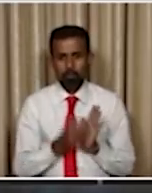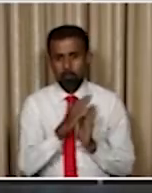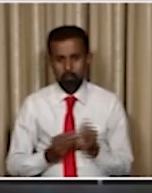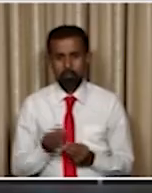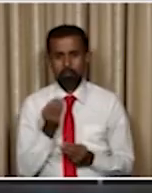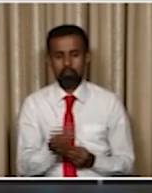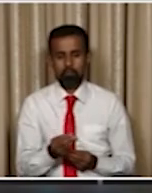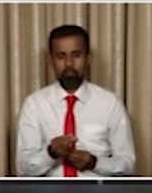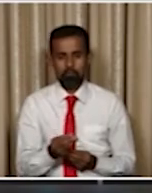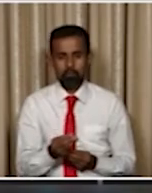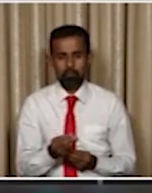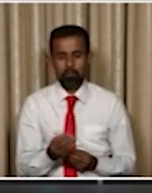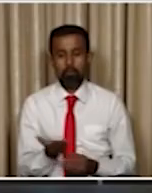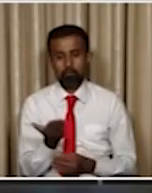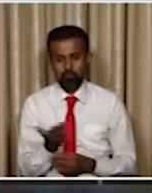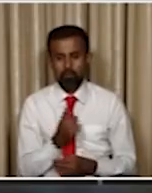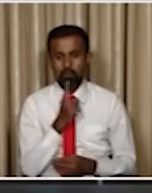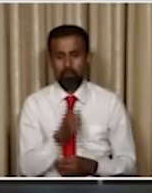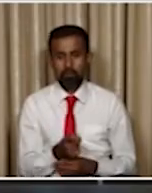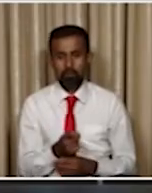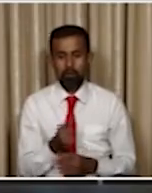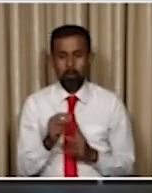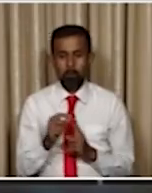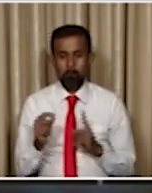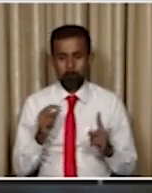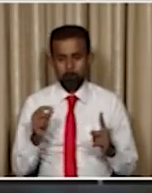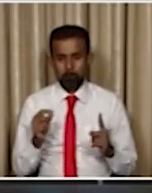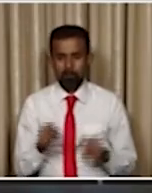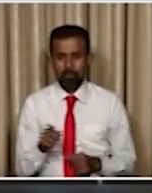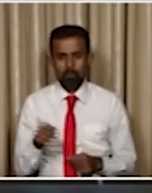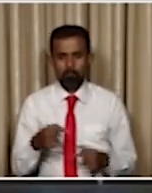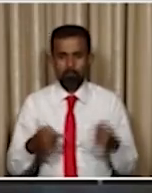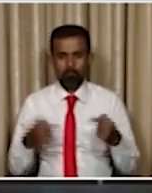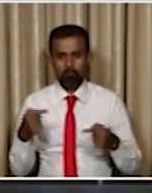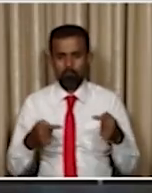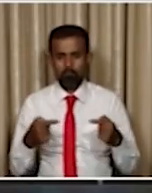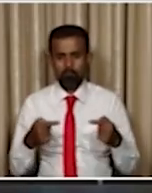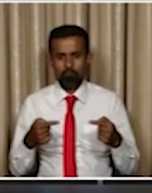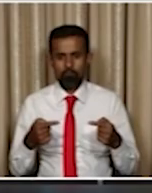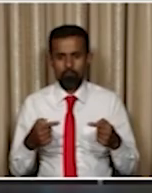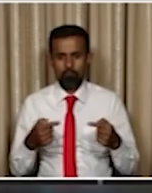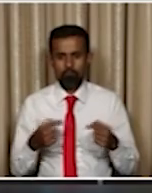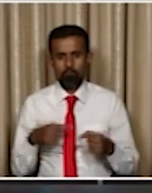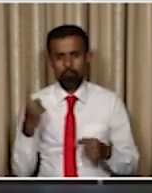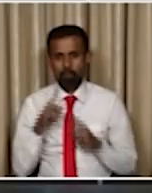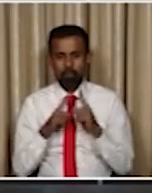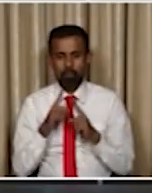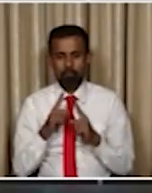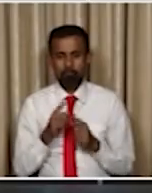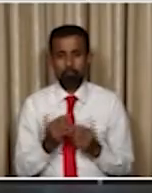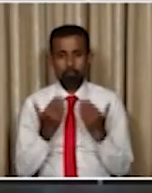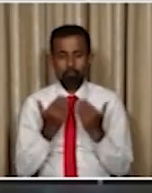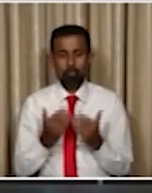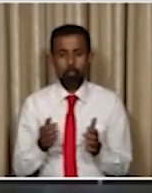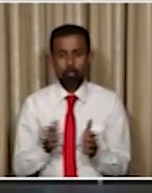කළ තියෙන්නේ. දැන් අපේ ඉල්ලීම තියෙන්නේ පාර්ලිමේන්තුවේ දවසක විවාදයක් අපි මේක කරන එක වෙන කතාවක්. උපදේශක